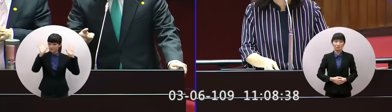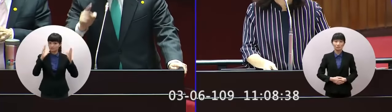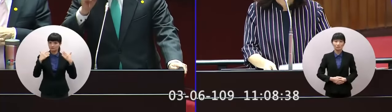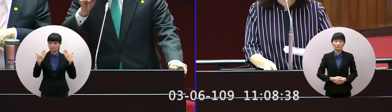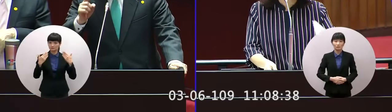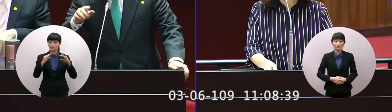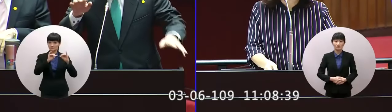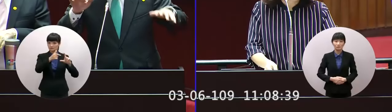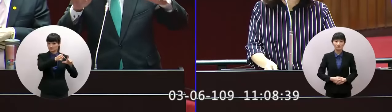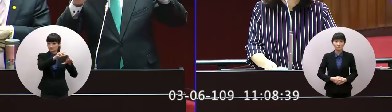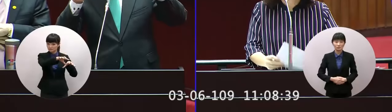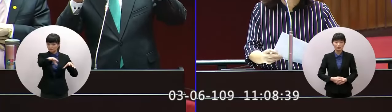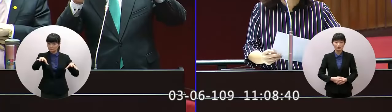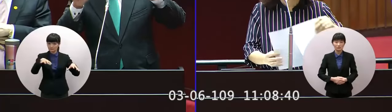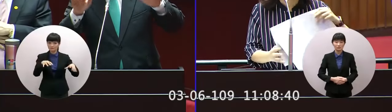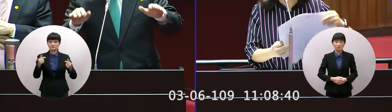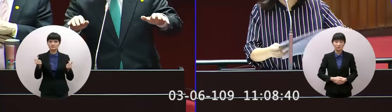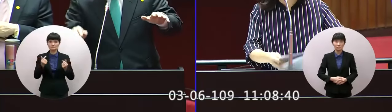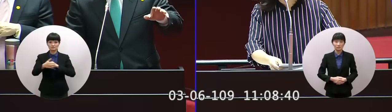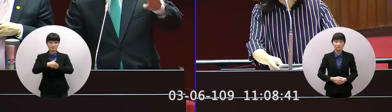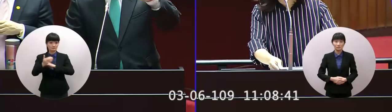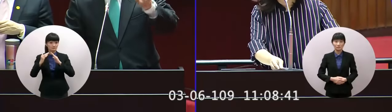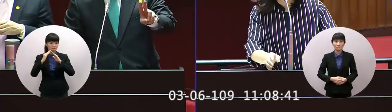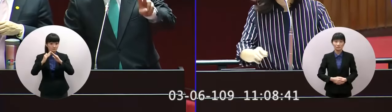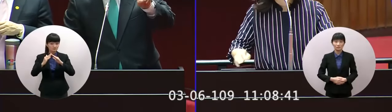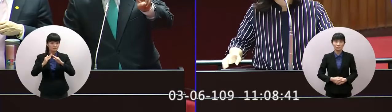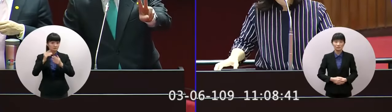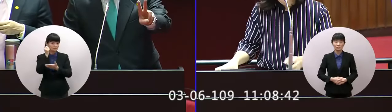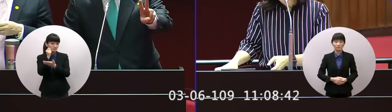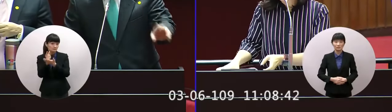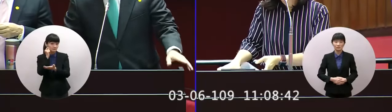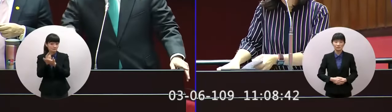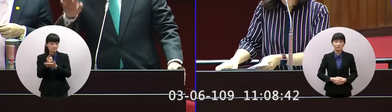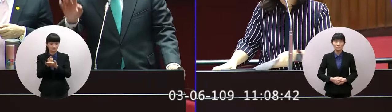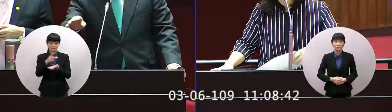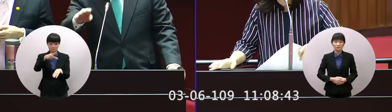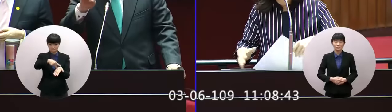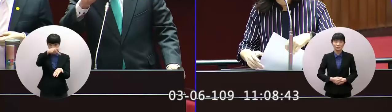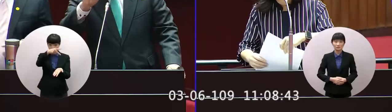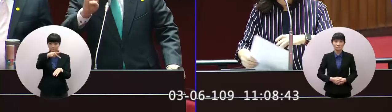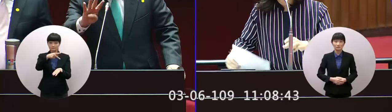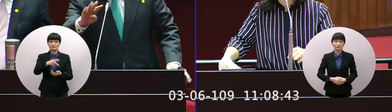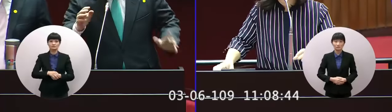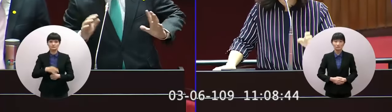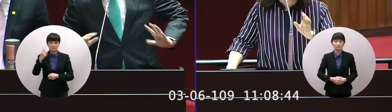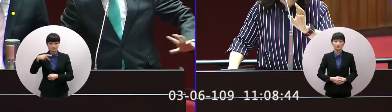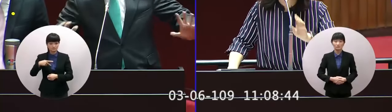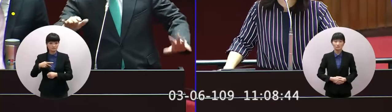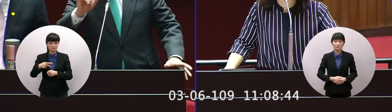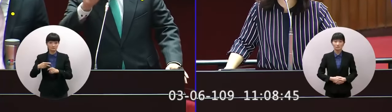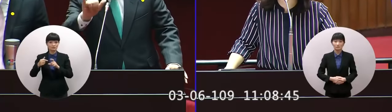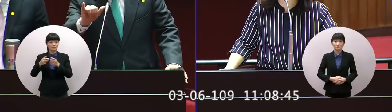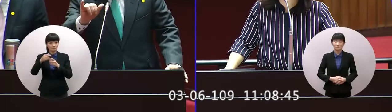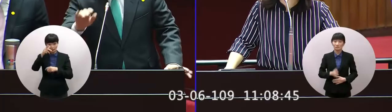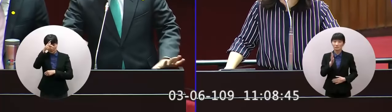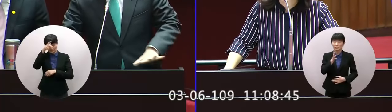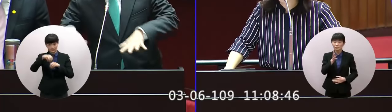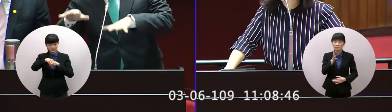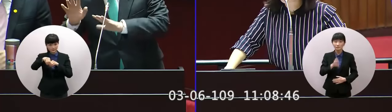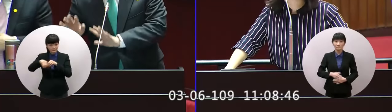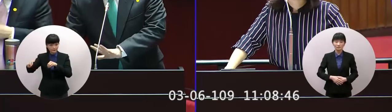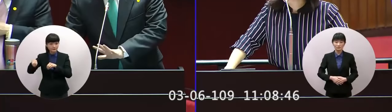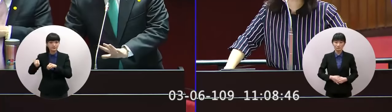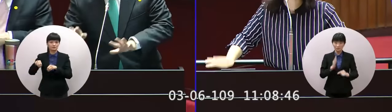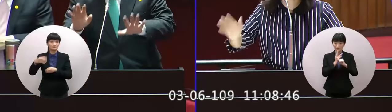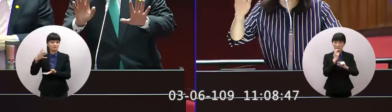楚，地区的，包括我们县市的，每个月最少2次，分局最少4次，一个月最少6次，加上派